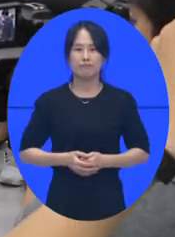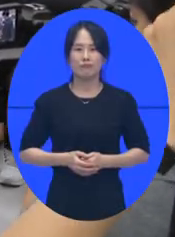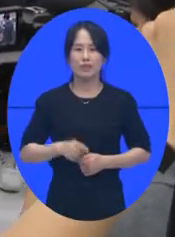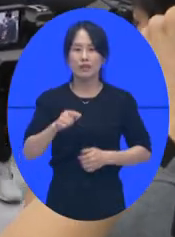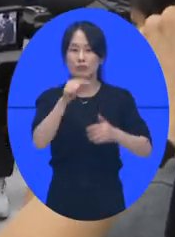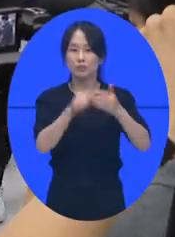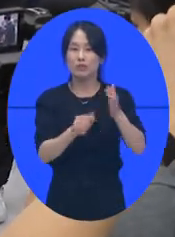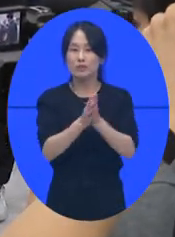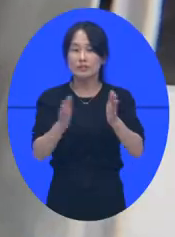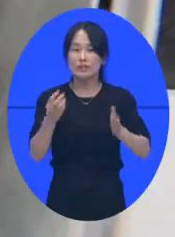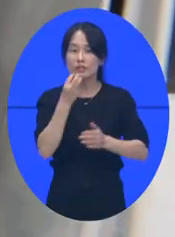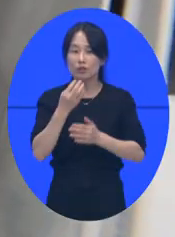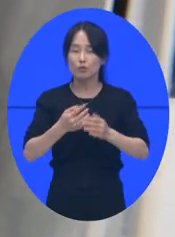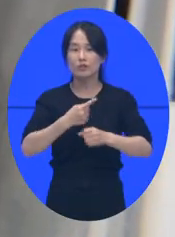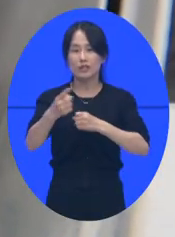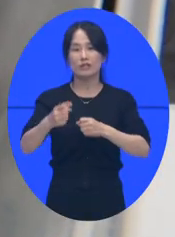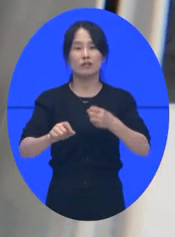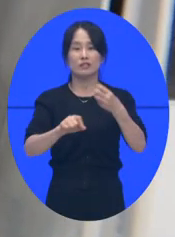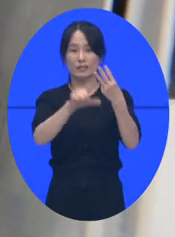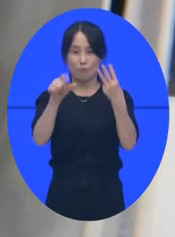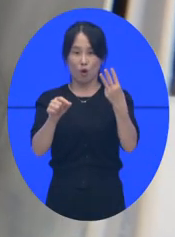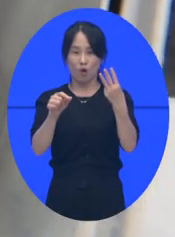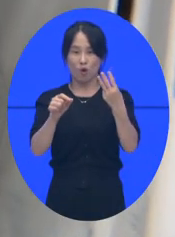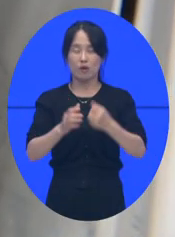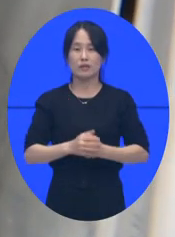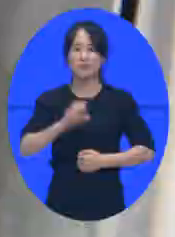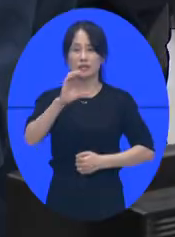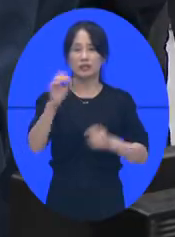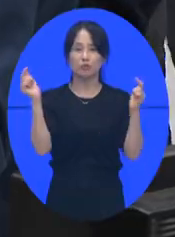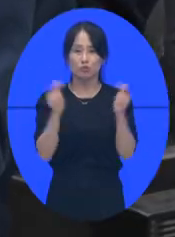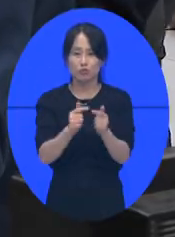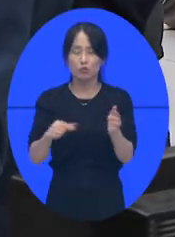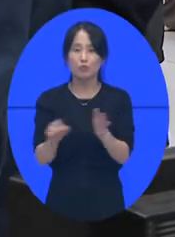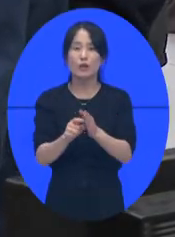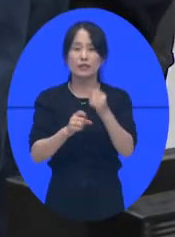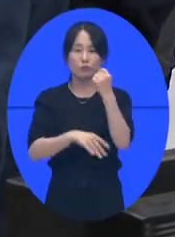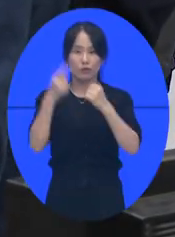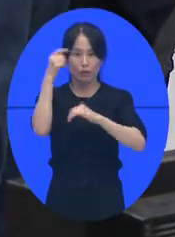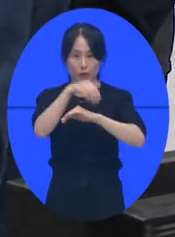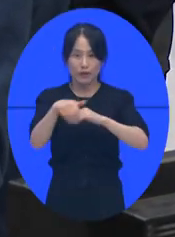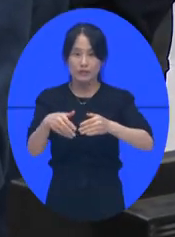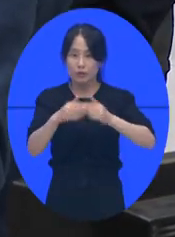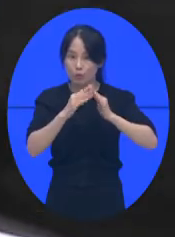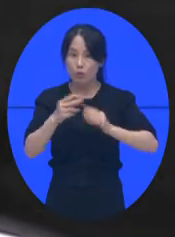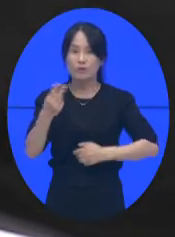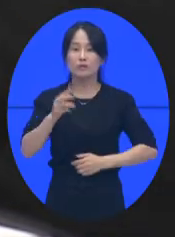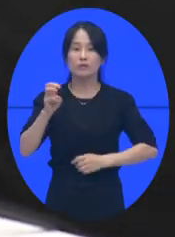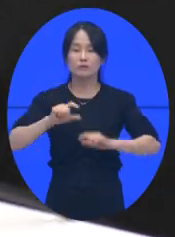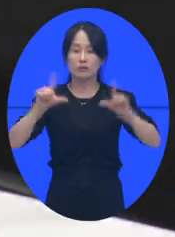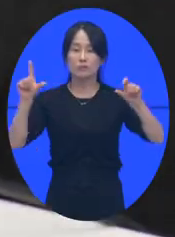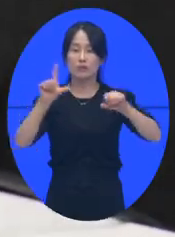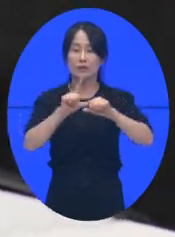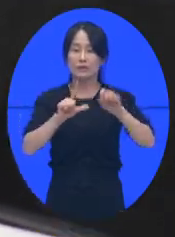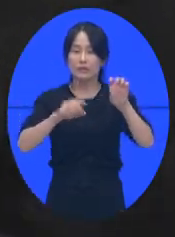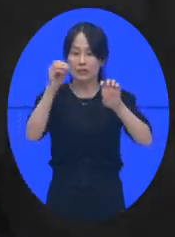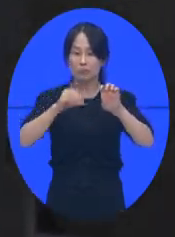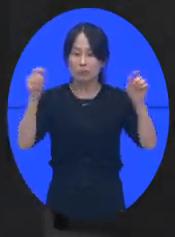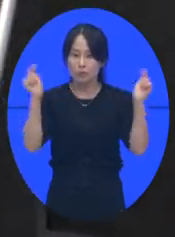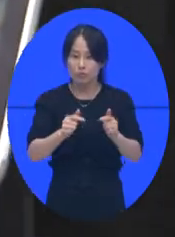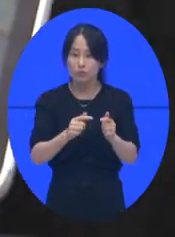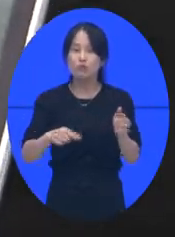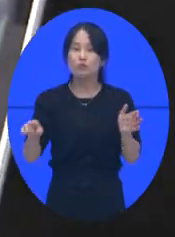더 경기 프로젝트를 시작한 경기도는 내년 4월까지 탄소 중립 기본 계획을 수립하고 2030년 온실가스 배출량